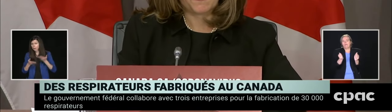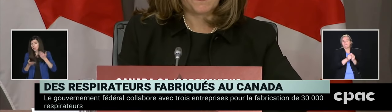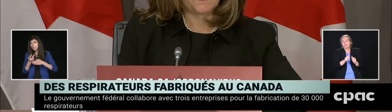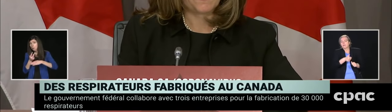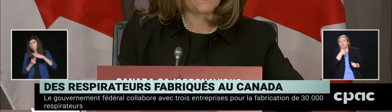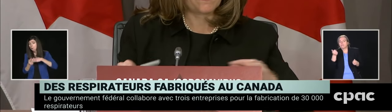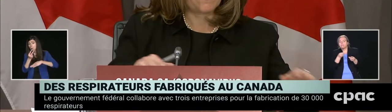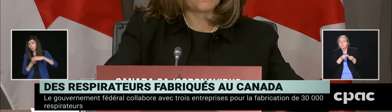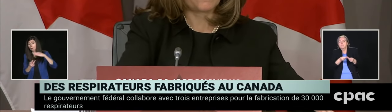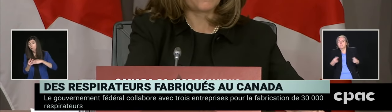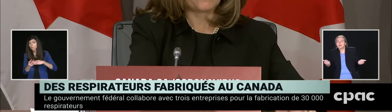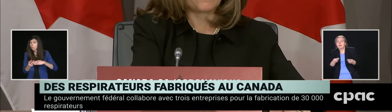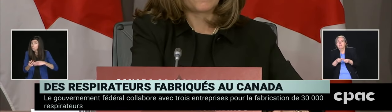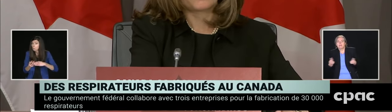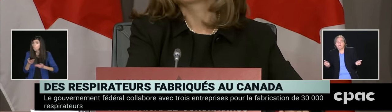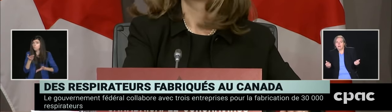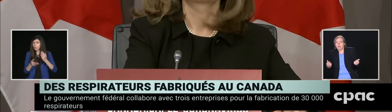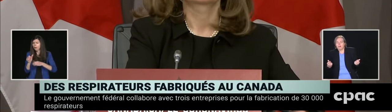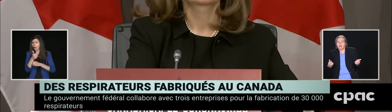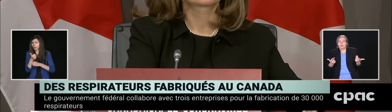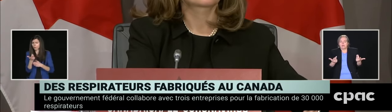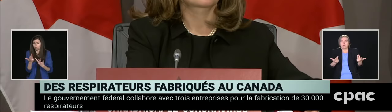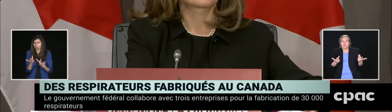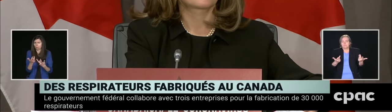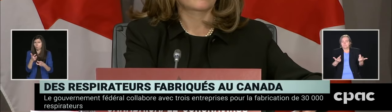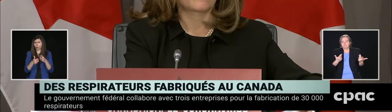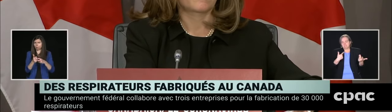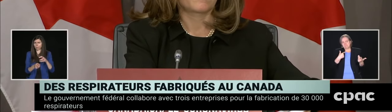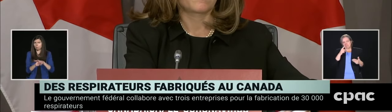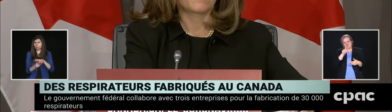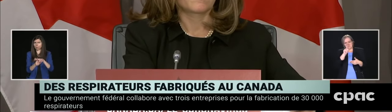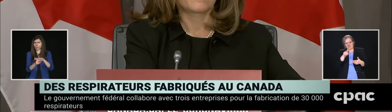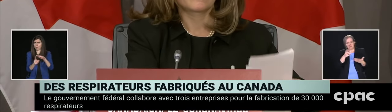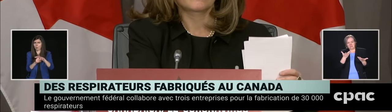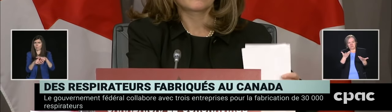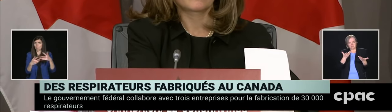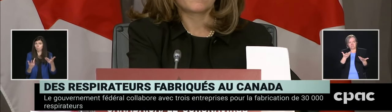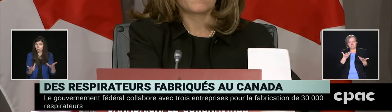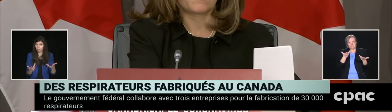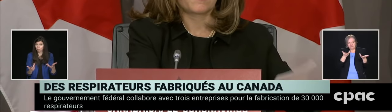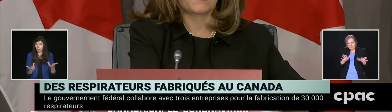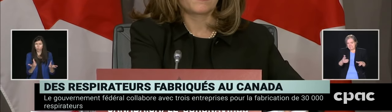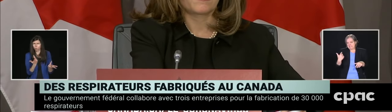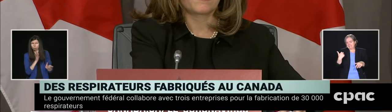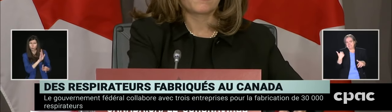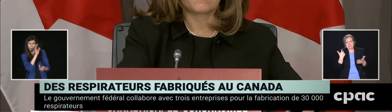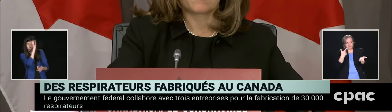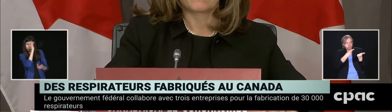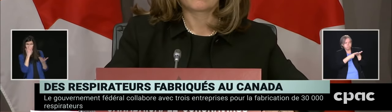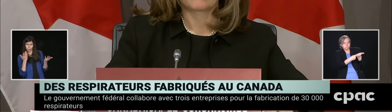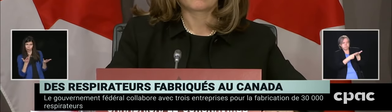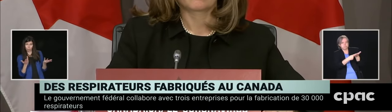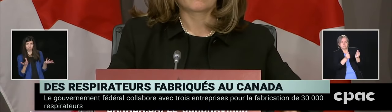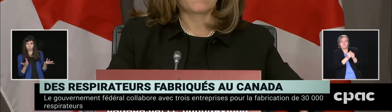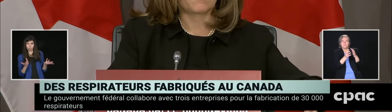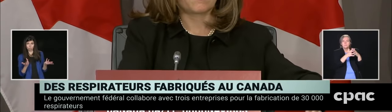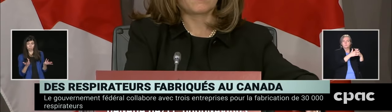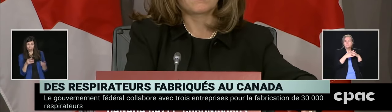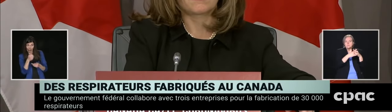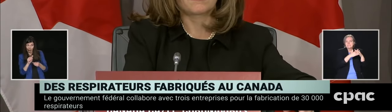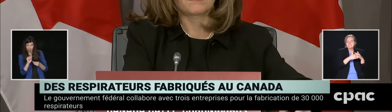Est-ce qu'il y a de la négociation qui s'est faite, Madame Freeland? On sait que les États-Unis, dans certains endroits, ont besoin de